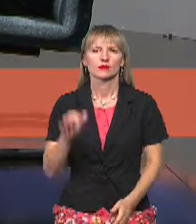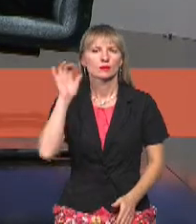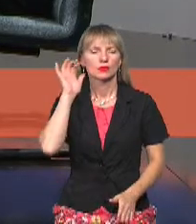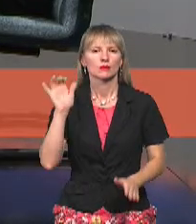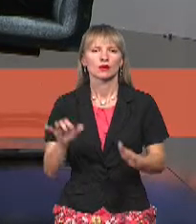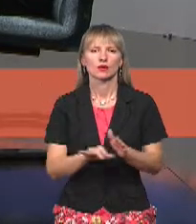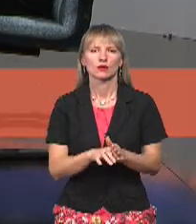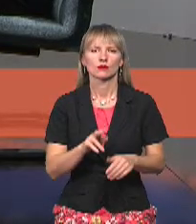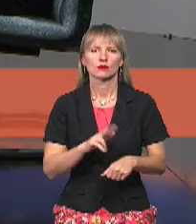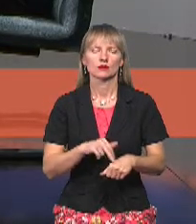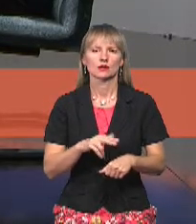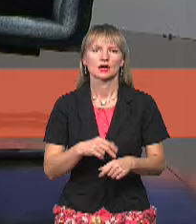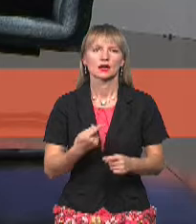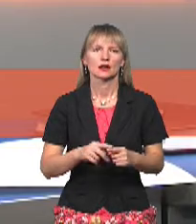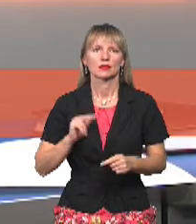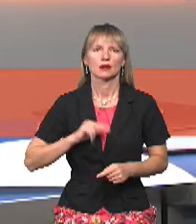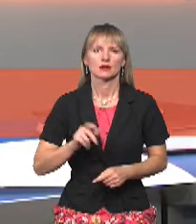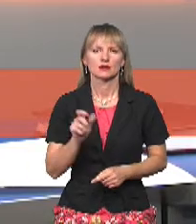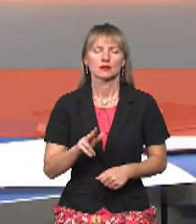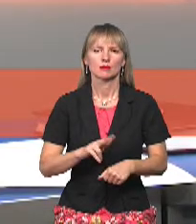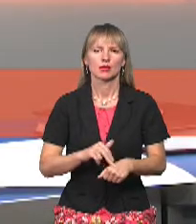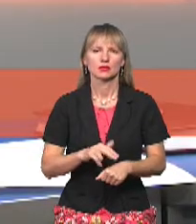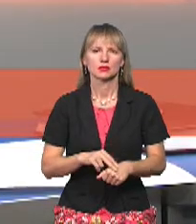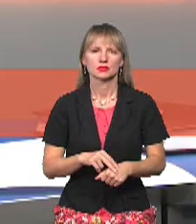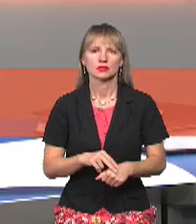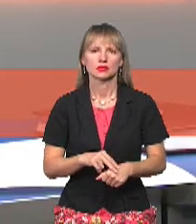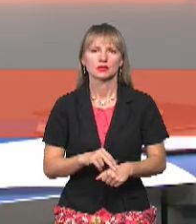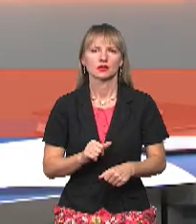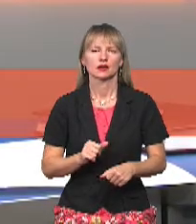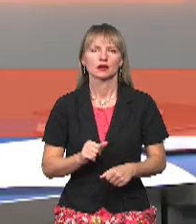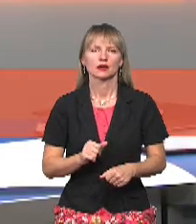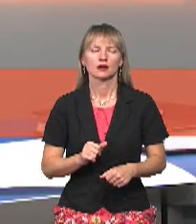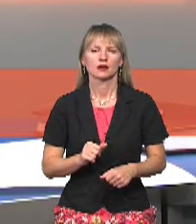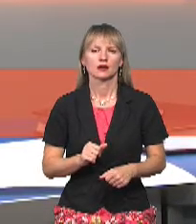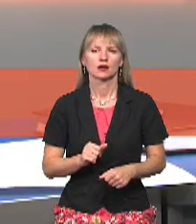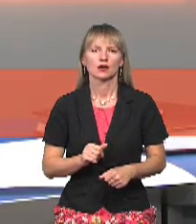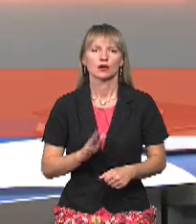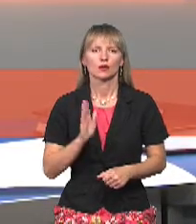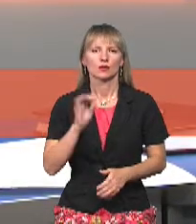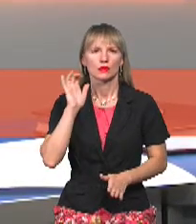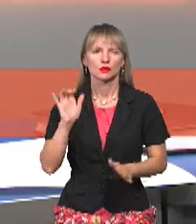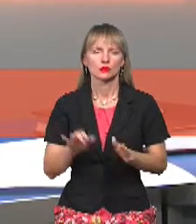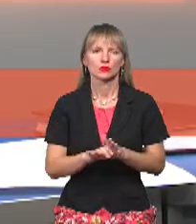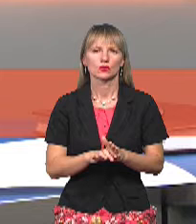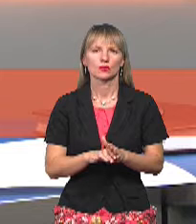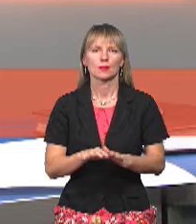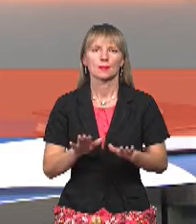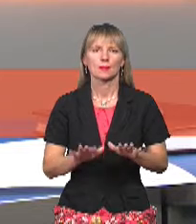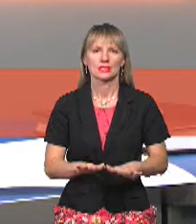Підпорядковуються поліцейські офіцери громади – це працівник поліції, був і є. Підпорядковується він